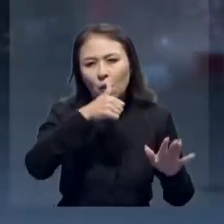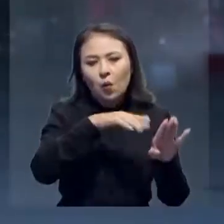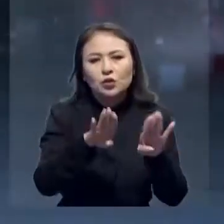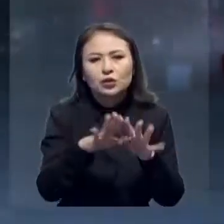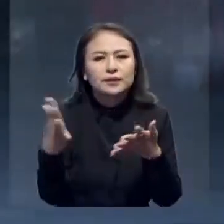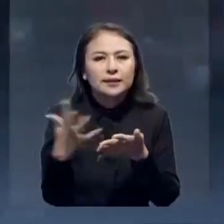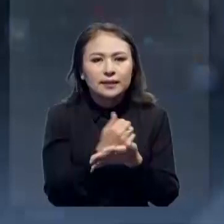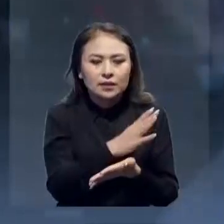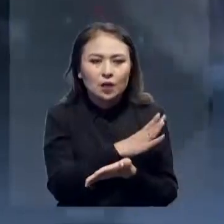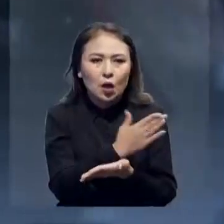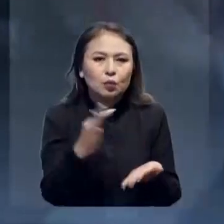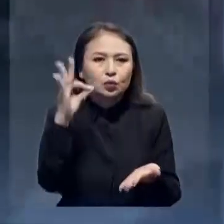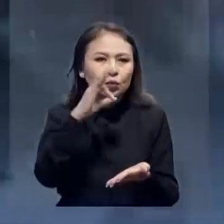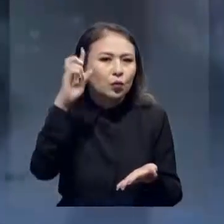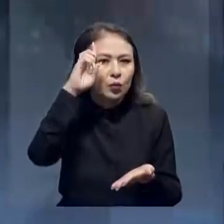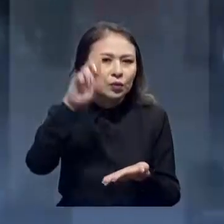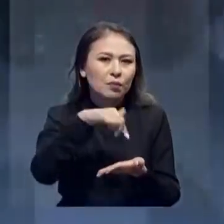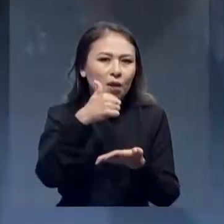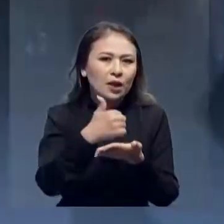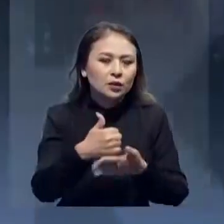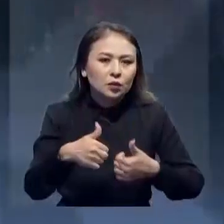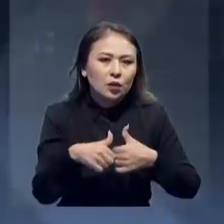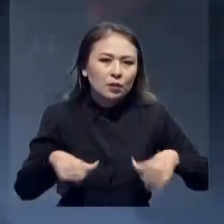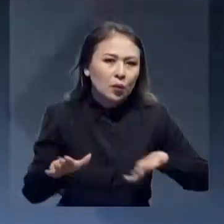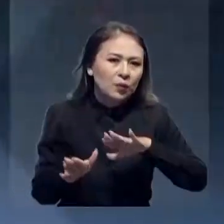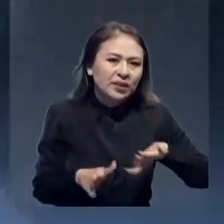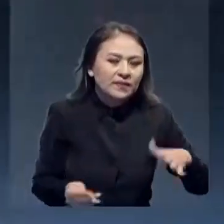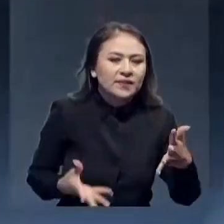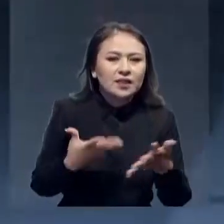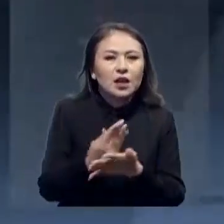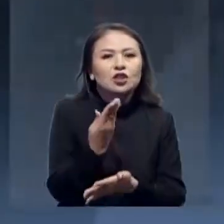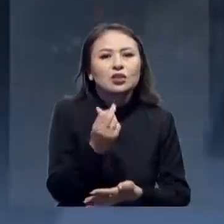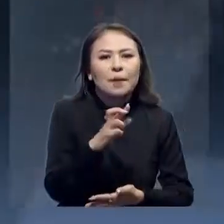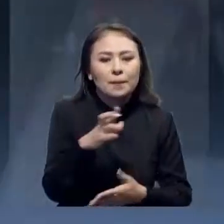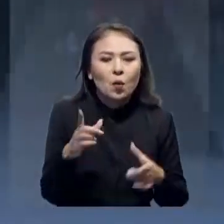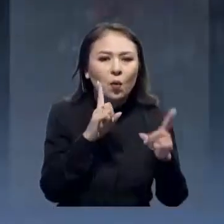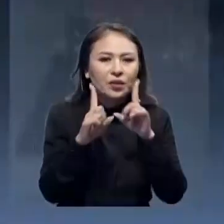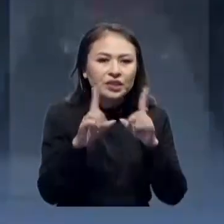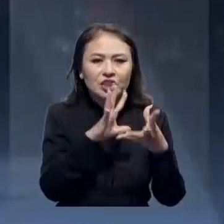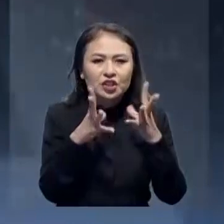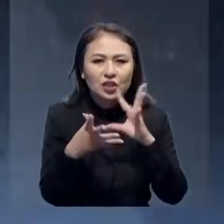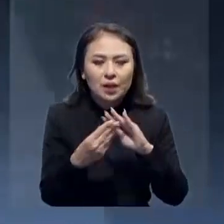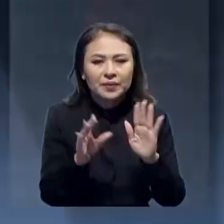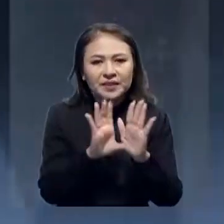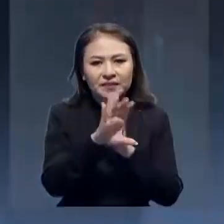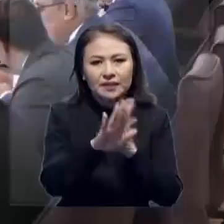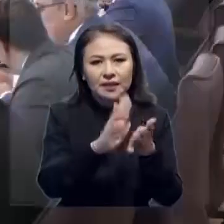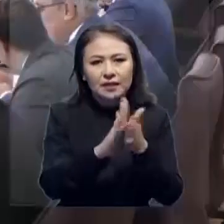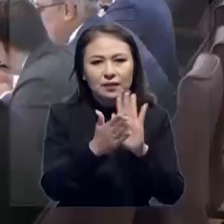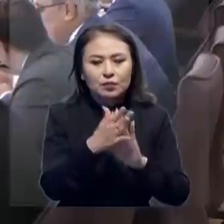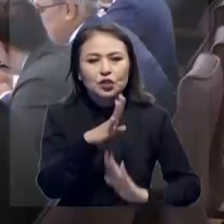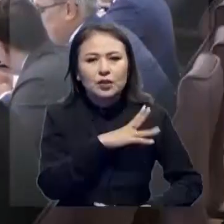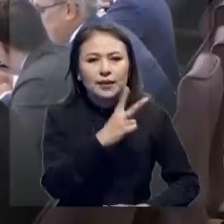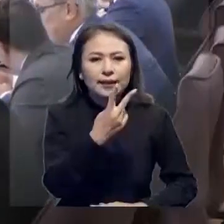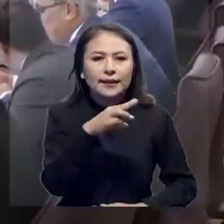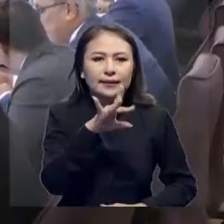жылда қол жеткізген жетістігі. Бұл туралы үкімет басшысының төрағалығымен өткен инвестициялық штаб отырысында айтылды. Жалпы инвестициялық